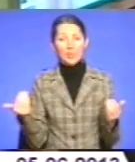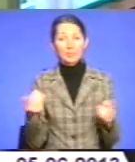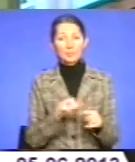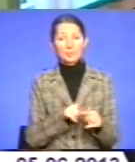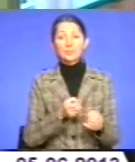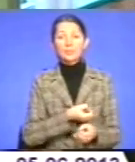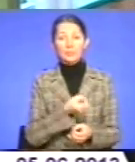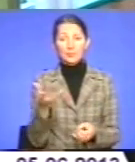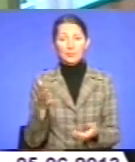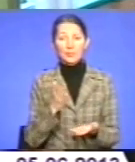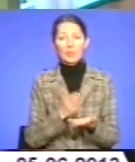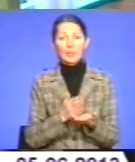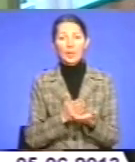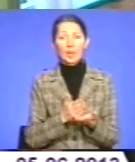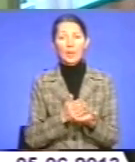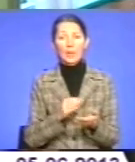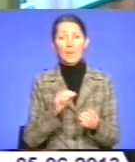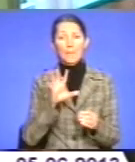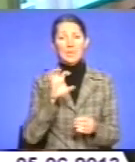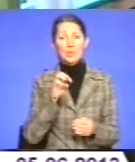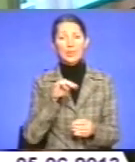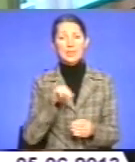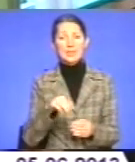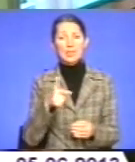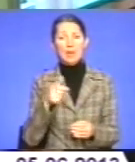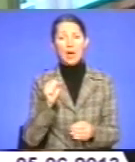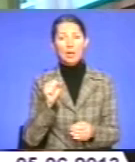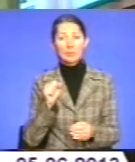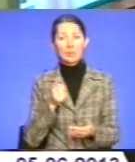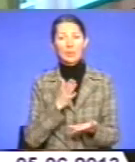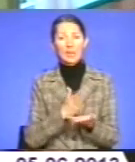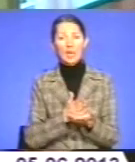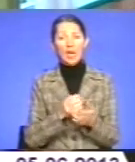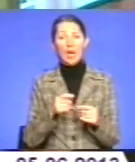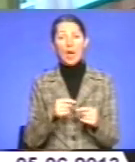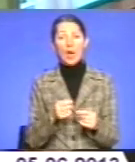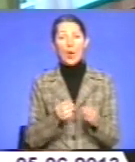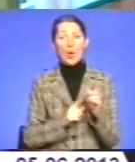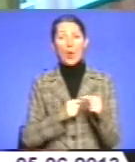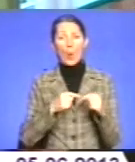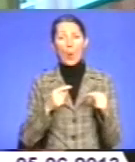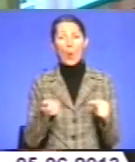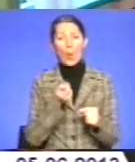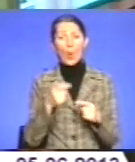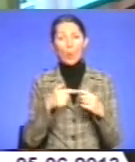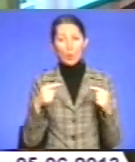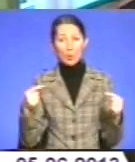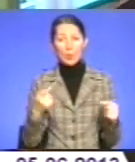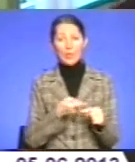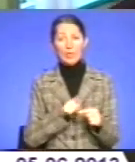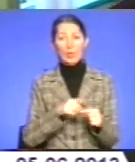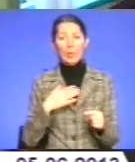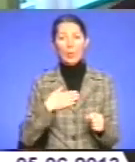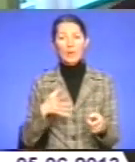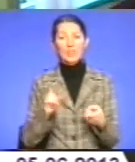посіви складають 500 тисяч гектарів. Є культури, які ми в зв'язку з